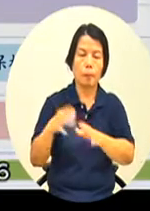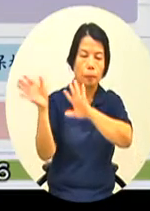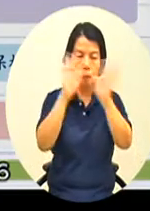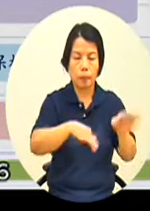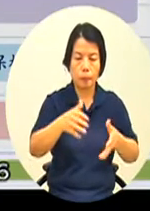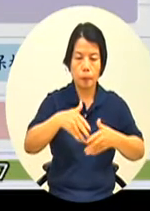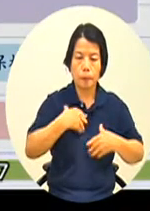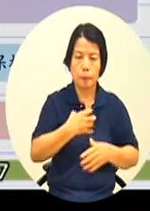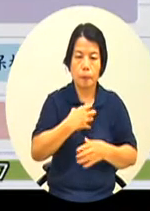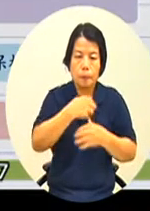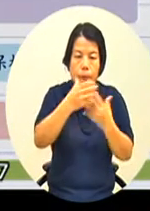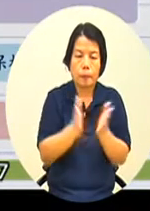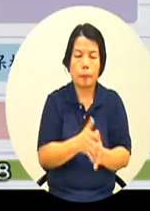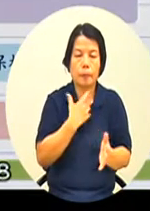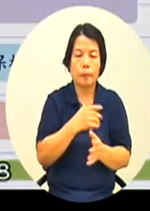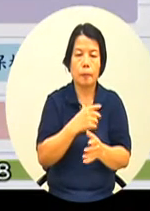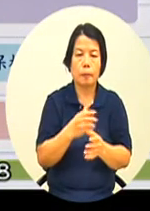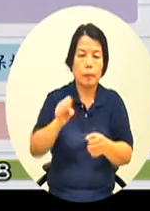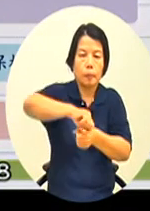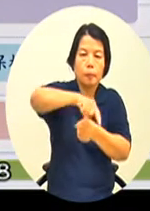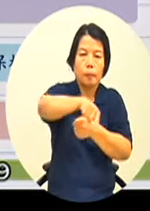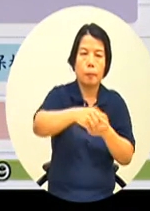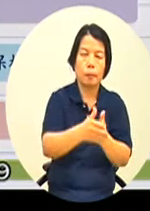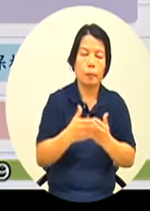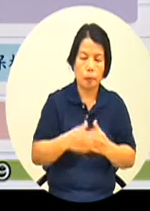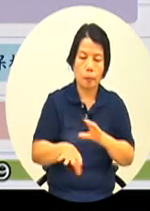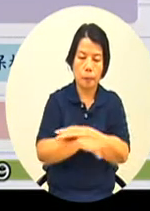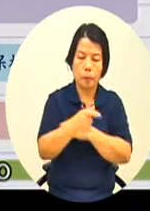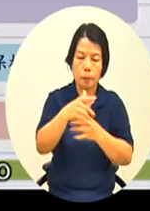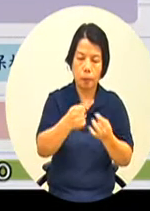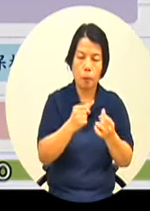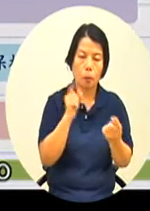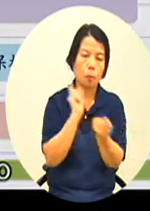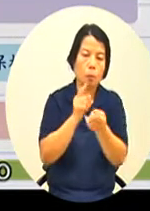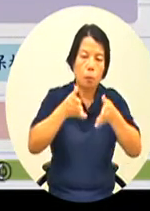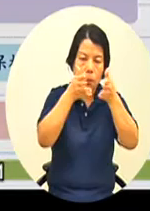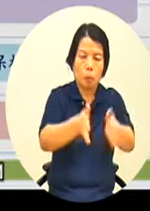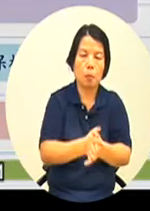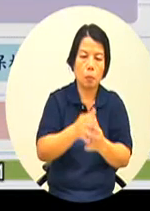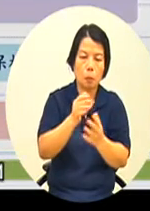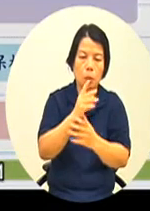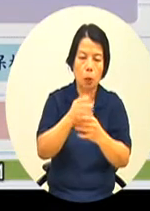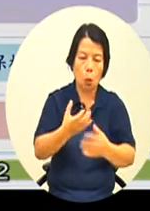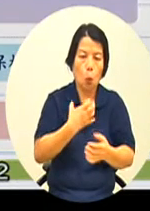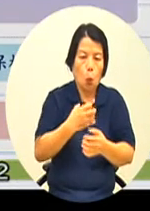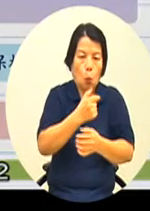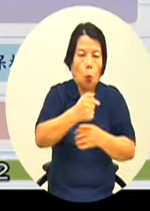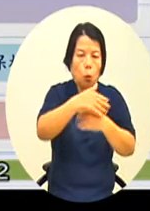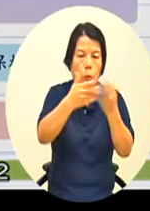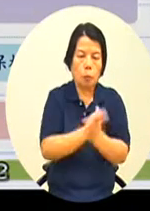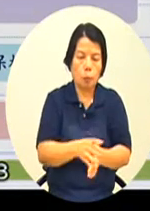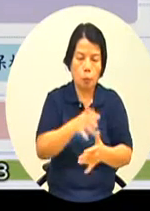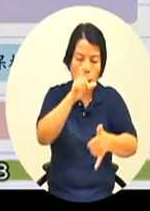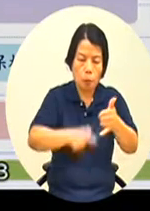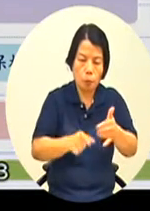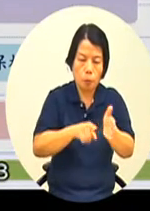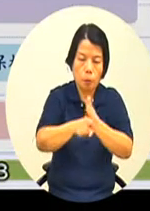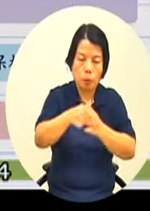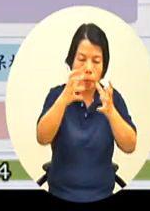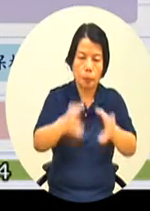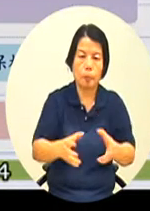内部稽核的功能，发挥机关内部控制的机能，针对高风险的业务，我们规划办理专案稽核等措